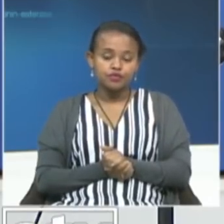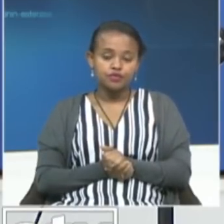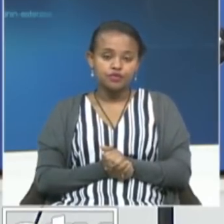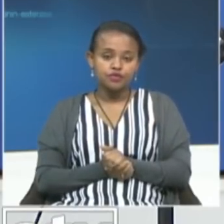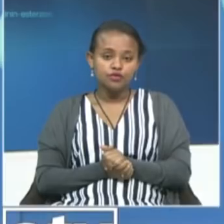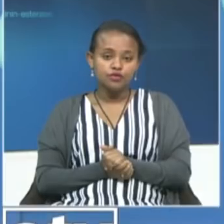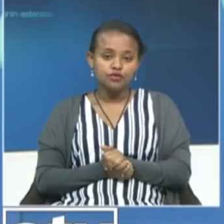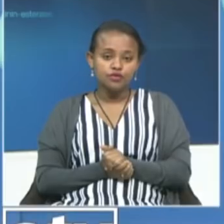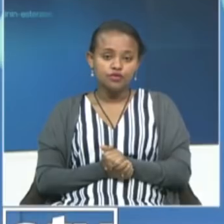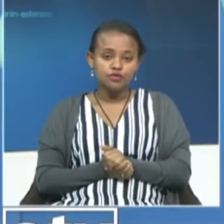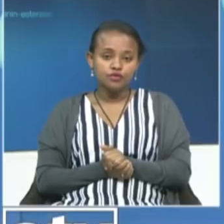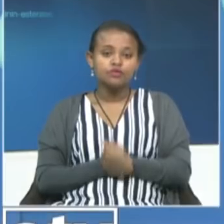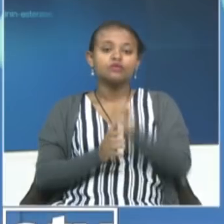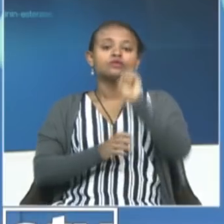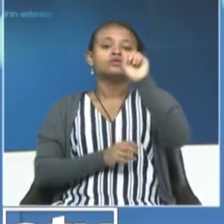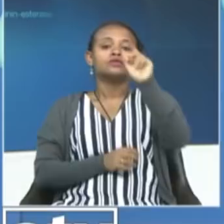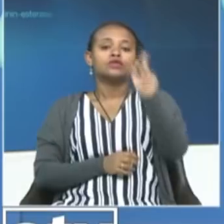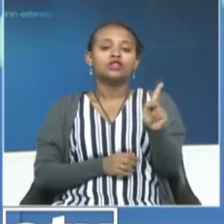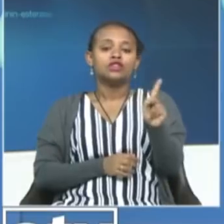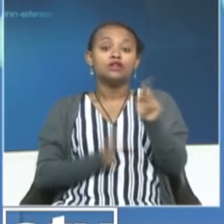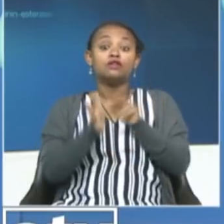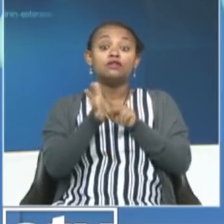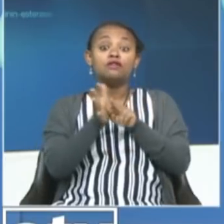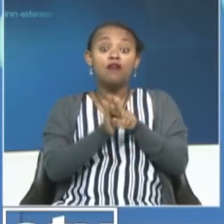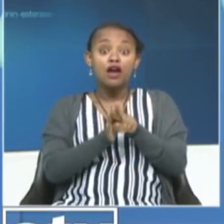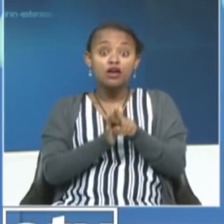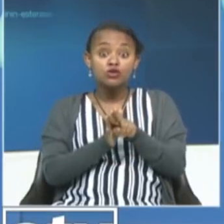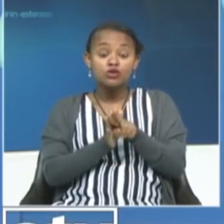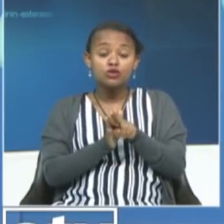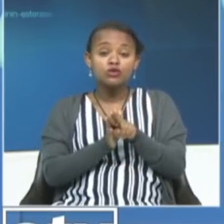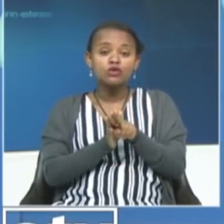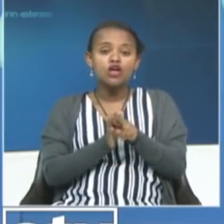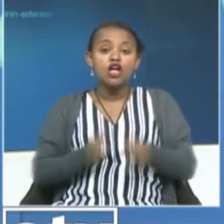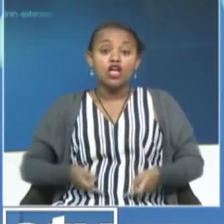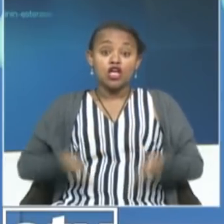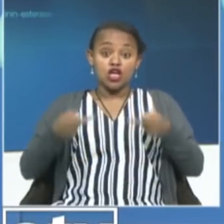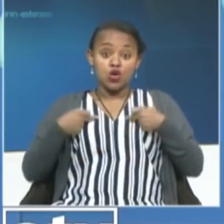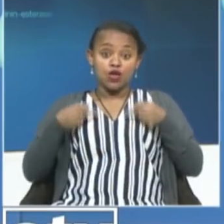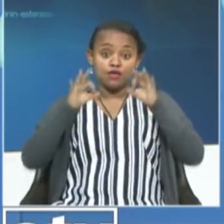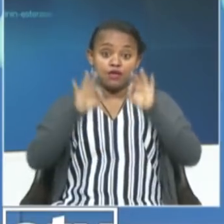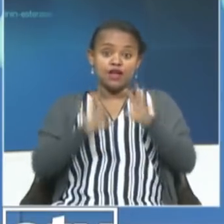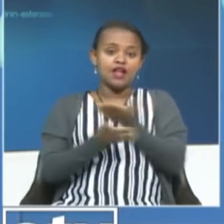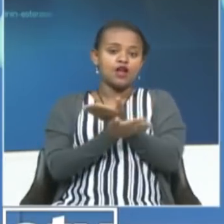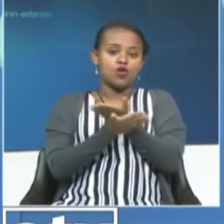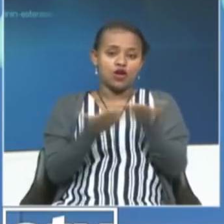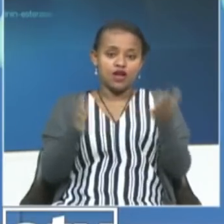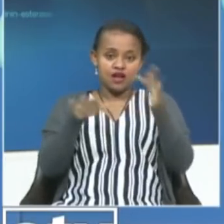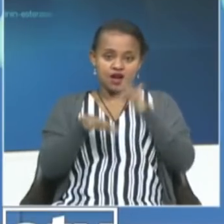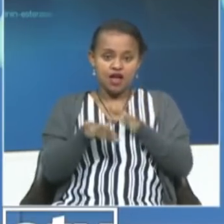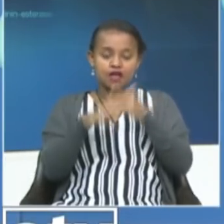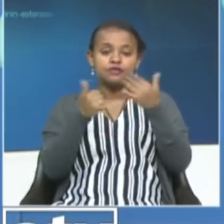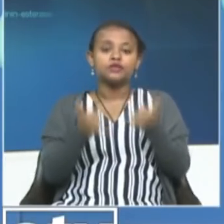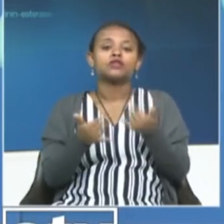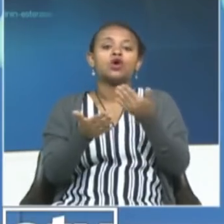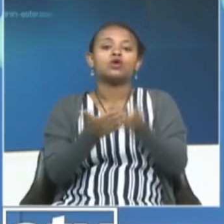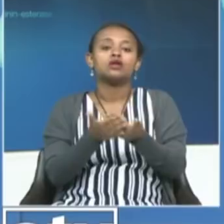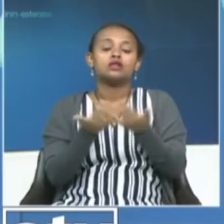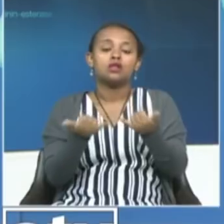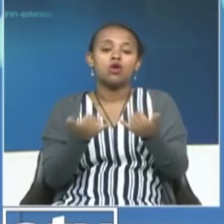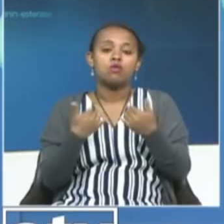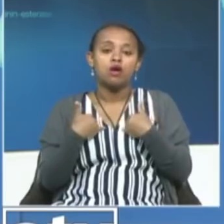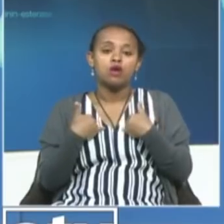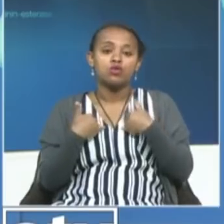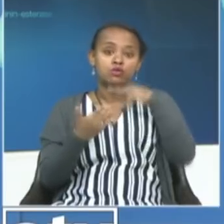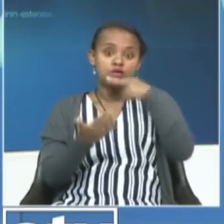እስኪ። እሺ እንግዲህ የቫይረሱ ህይወት በሌለ ነገር ላይ እስካሁን ድረስ ባሉ መረጃዎች